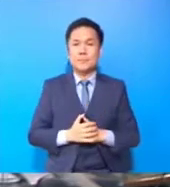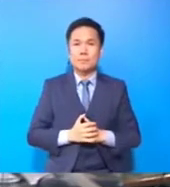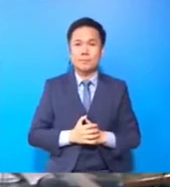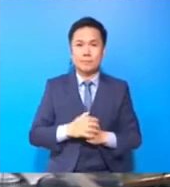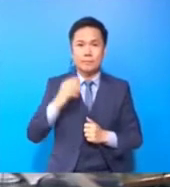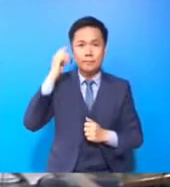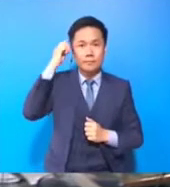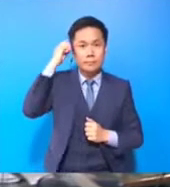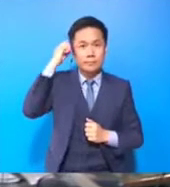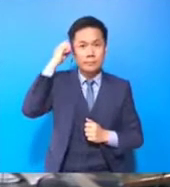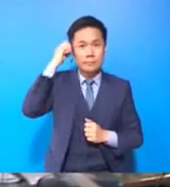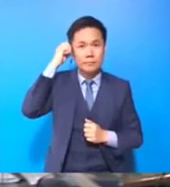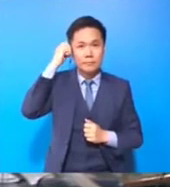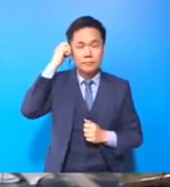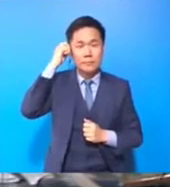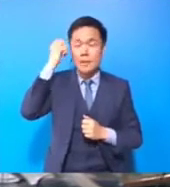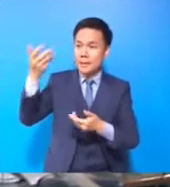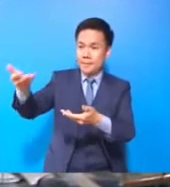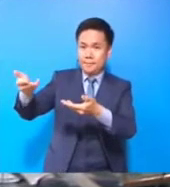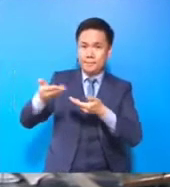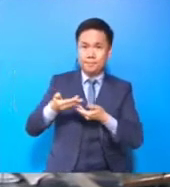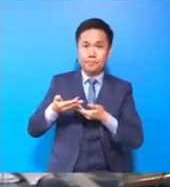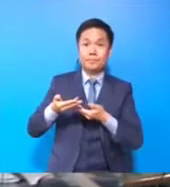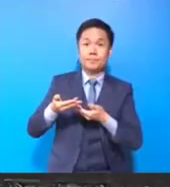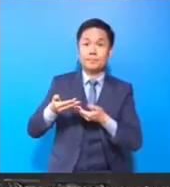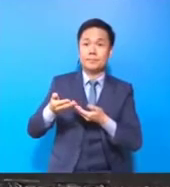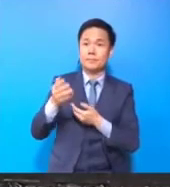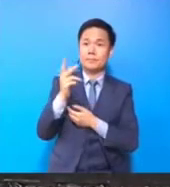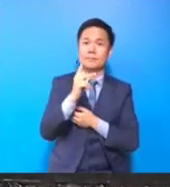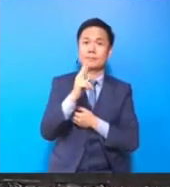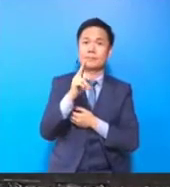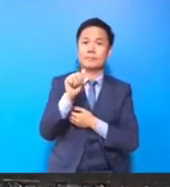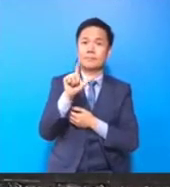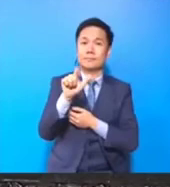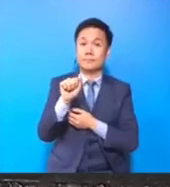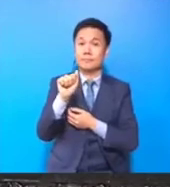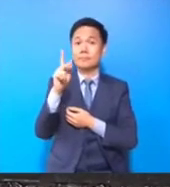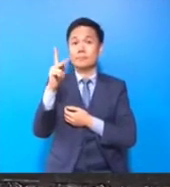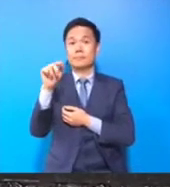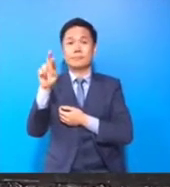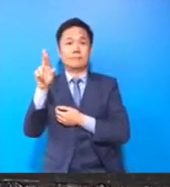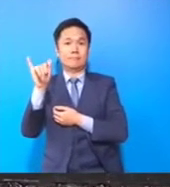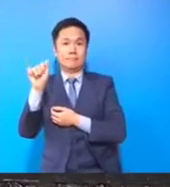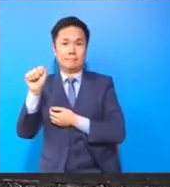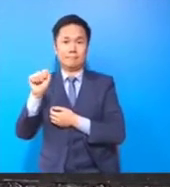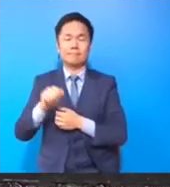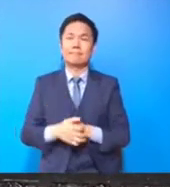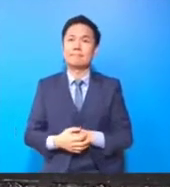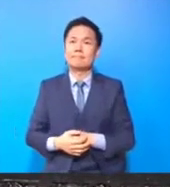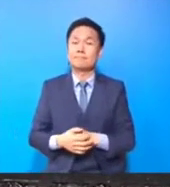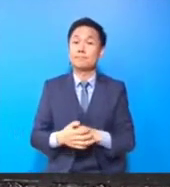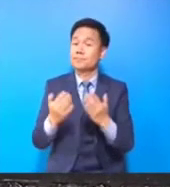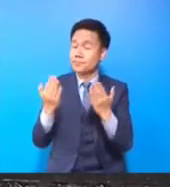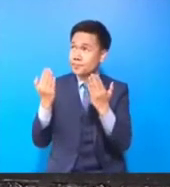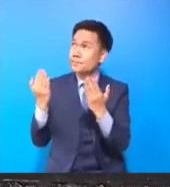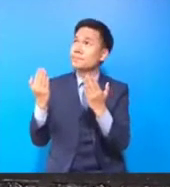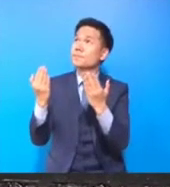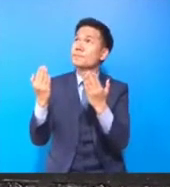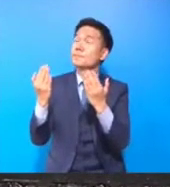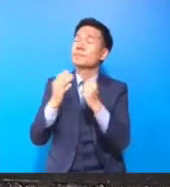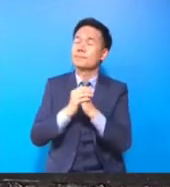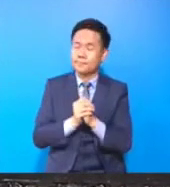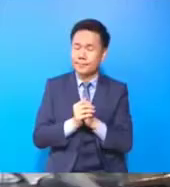Hai tidak ditranslate maghrib saya jemput sesungguhnya CorelDRAW Snowman Rohim